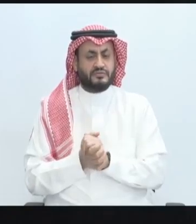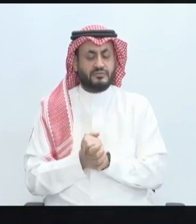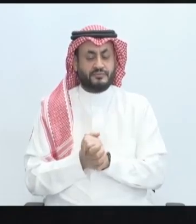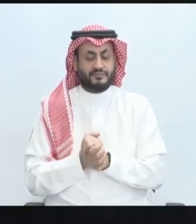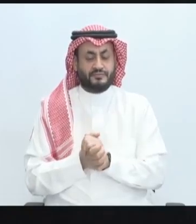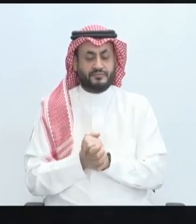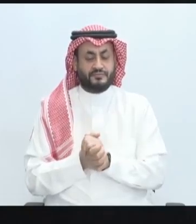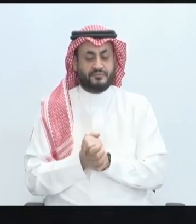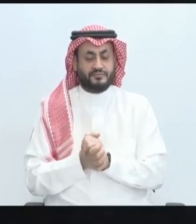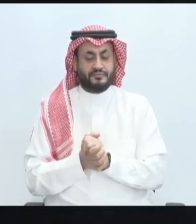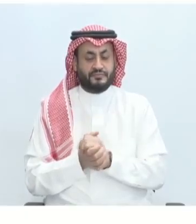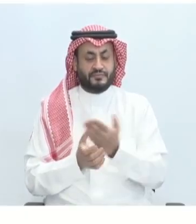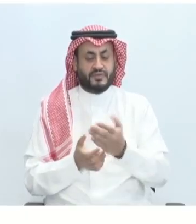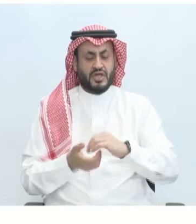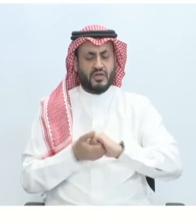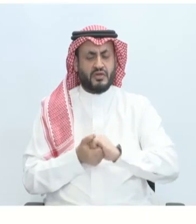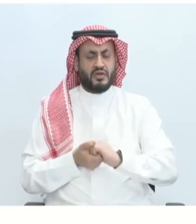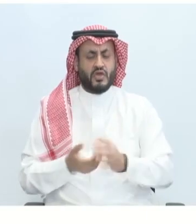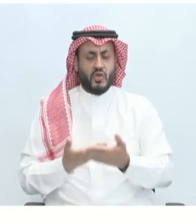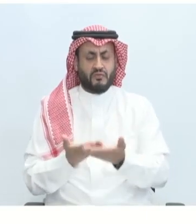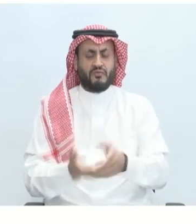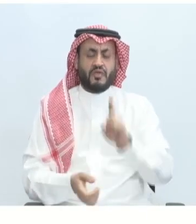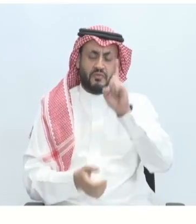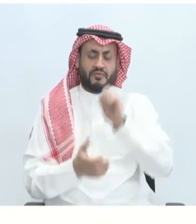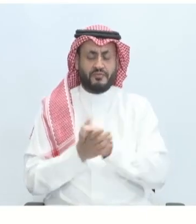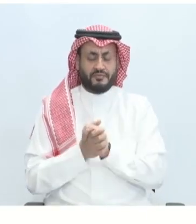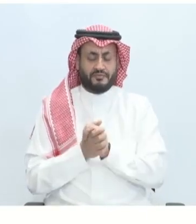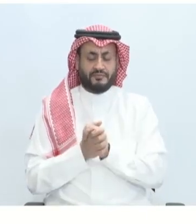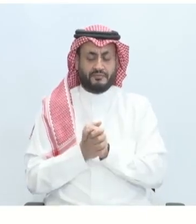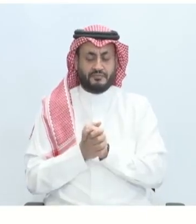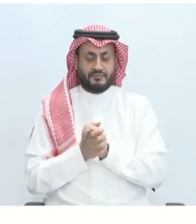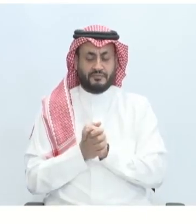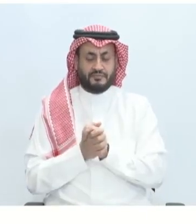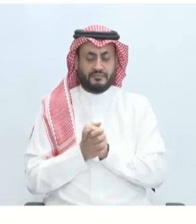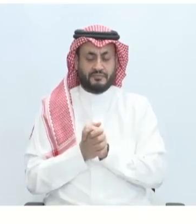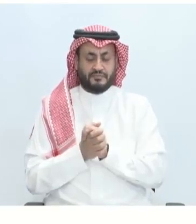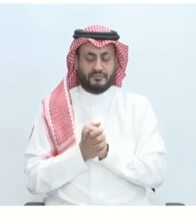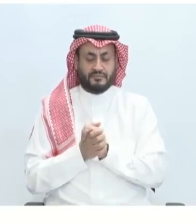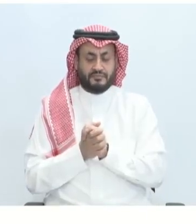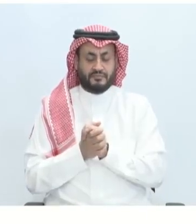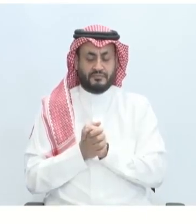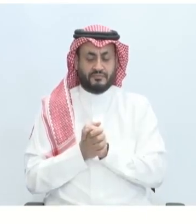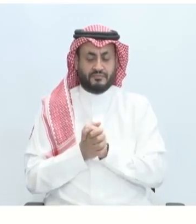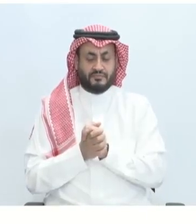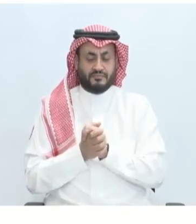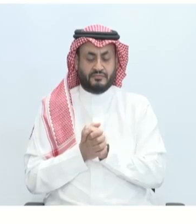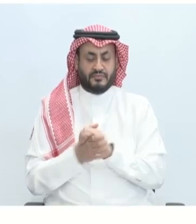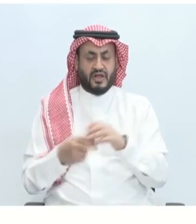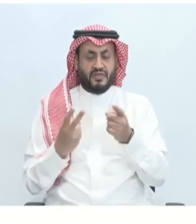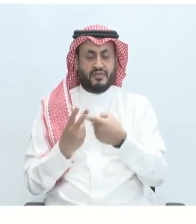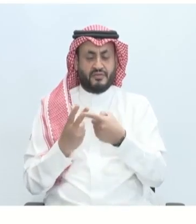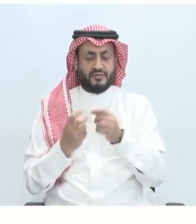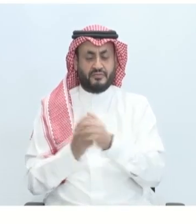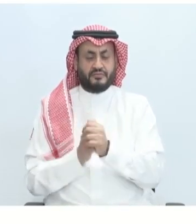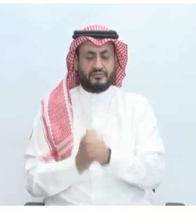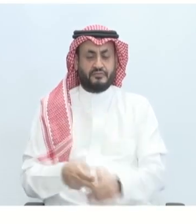معناها احسنتم يتوكل اي يعتمد ويفوض فهو يفوض امره لله جل وعلا